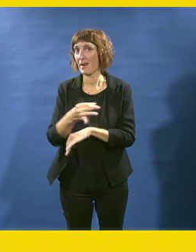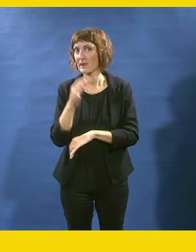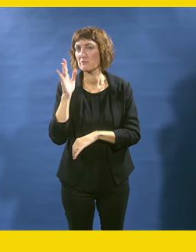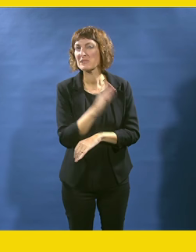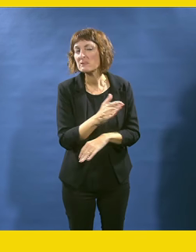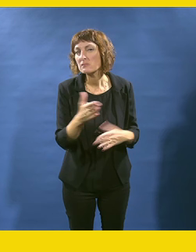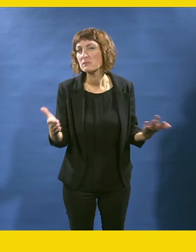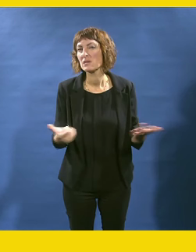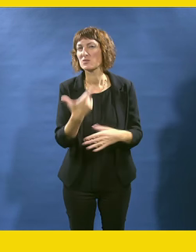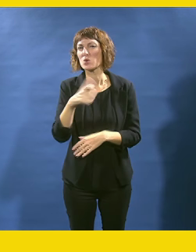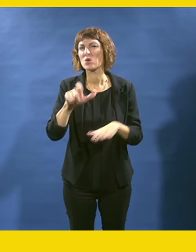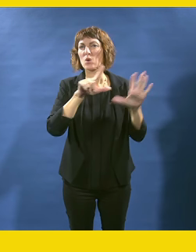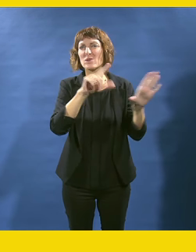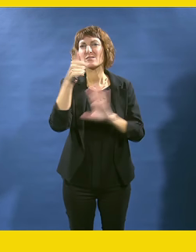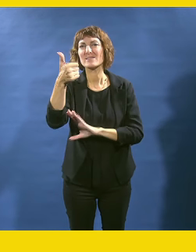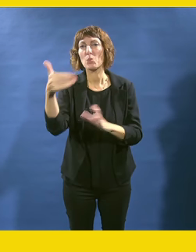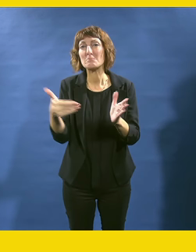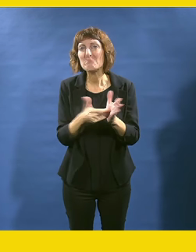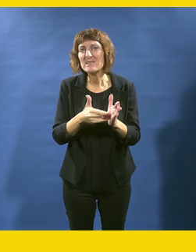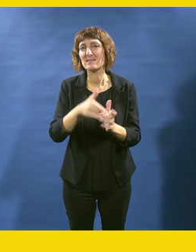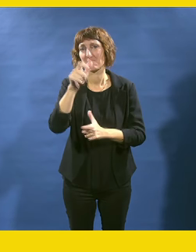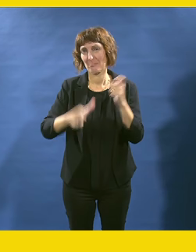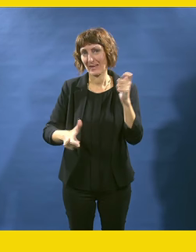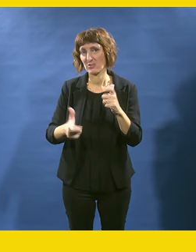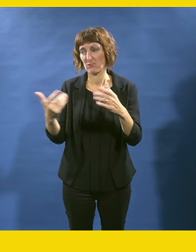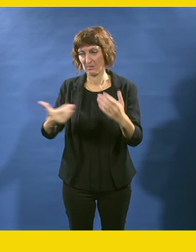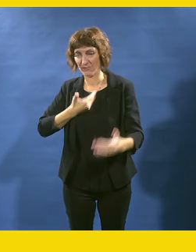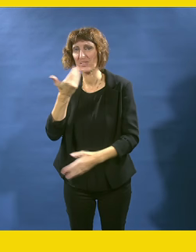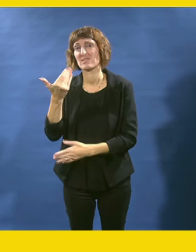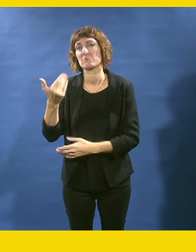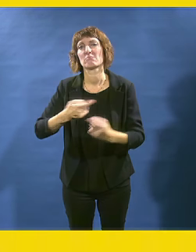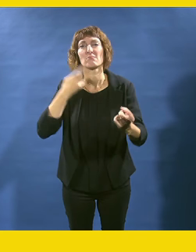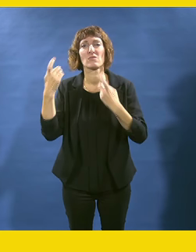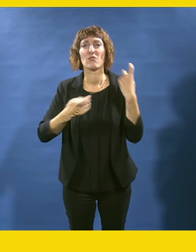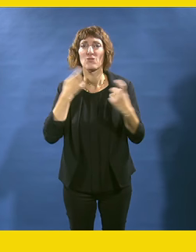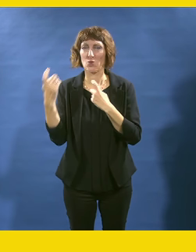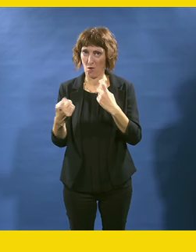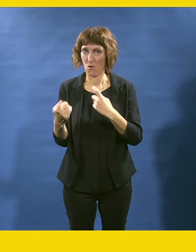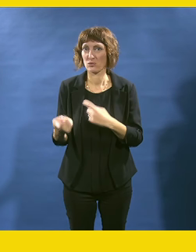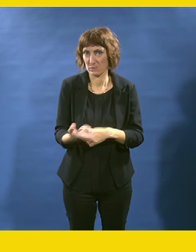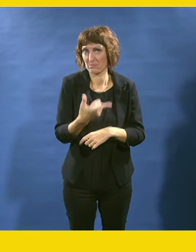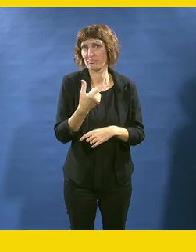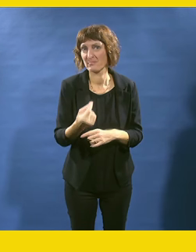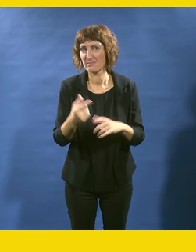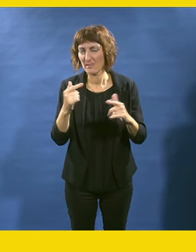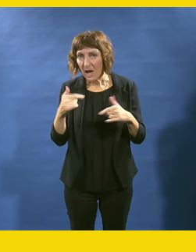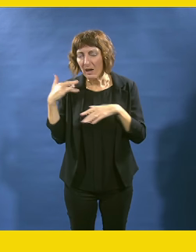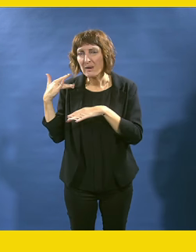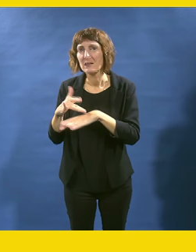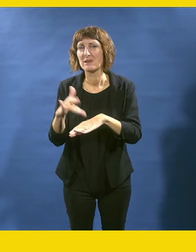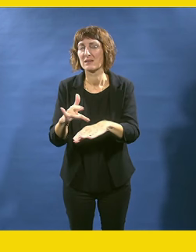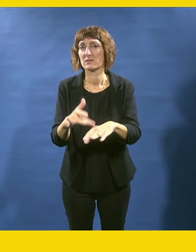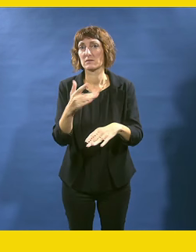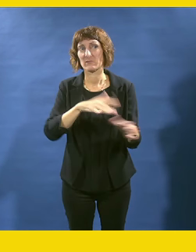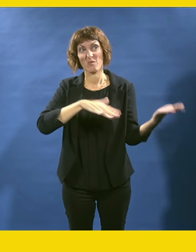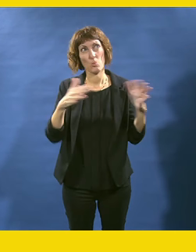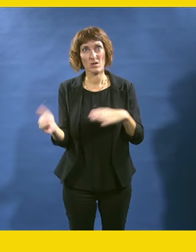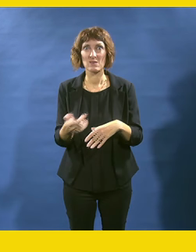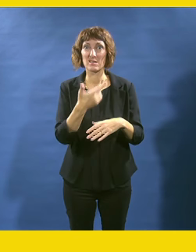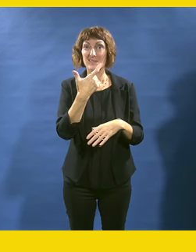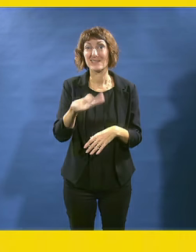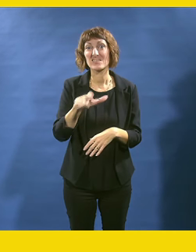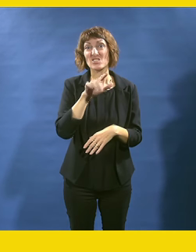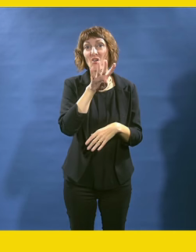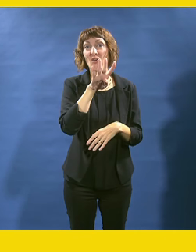271 000 victimes de violences conjugales ont été enregistrées en France en 2023. C'est en moyenne 742 par